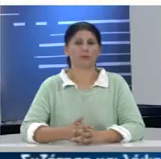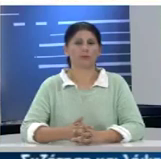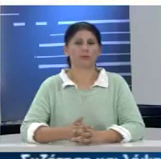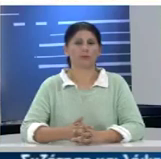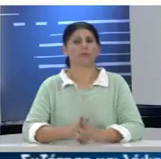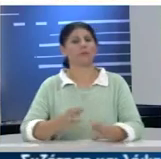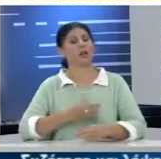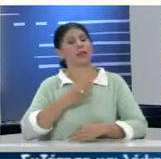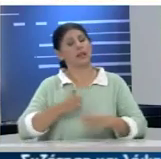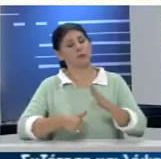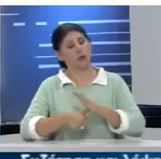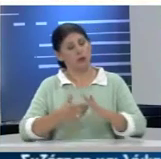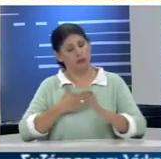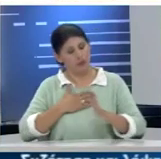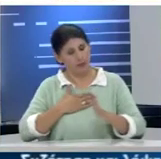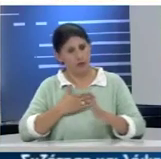Πρόεδρε, ευχαριστώ.